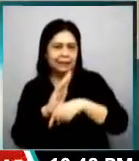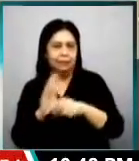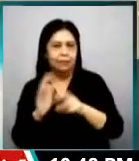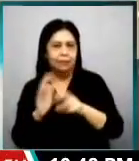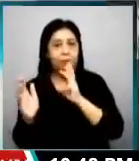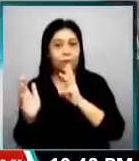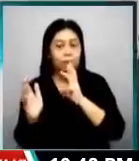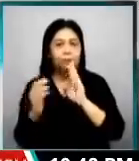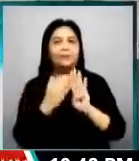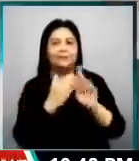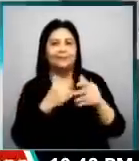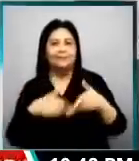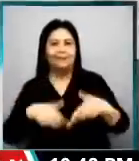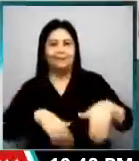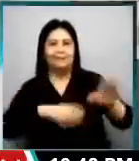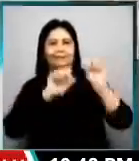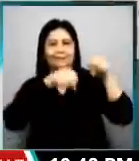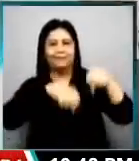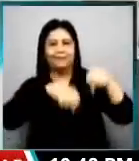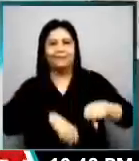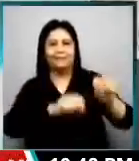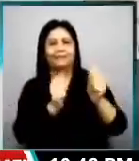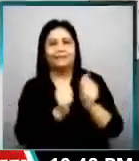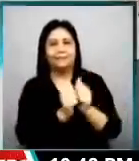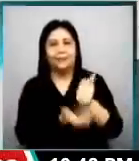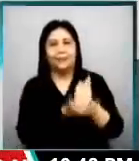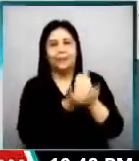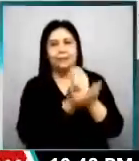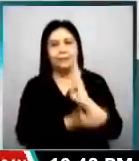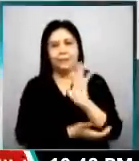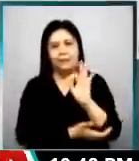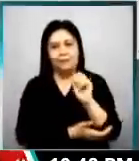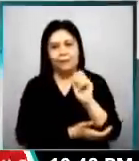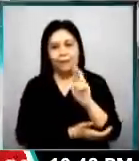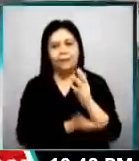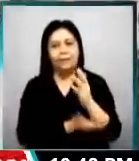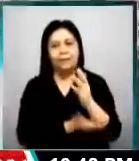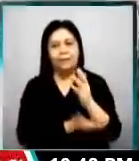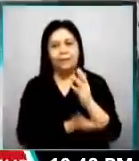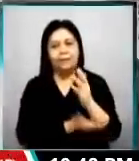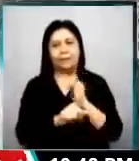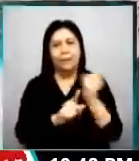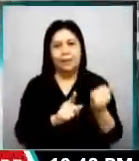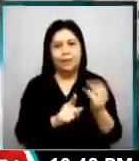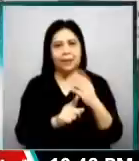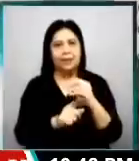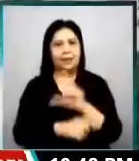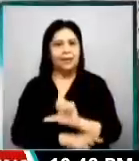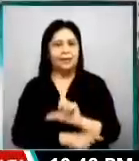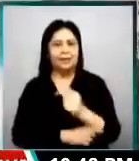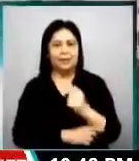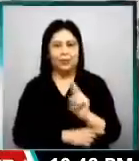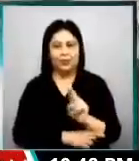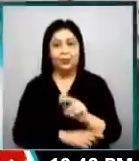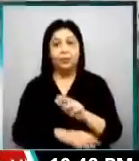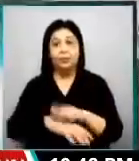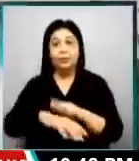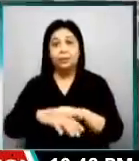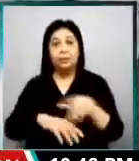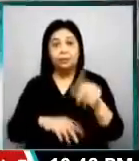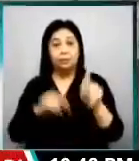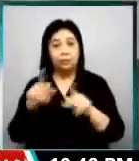dagat ang dolphin sa tulong ng BIFAR kasama ang ilang tauhan ng barangay at ng LGU. Paalala naman ng mga otoridad kapag